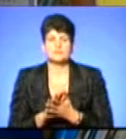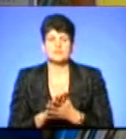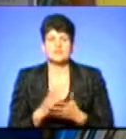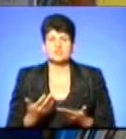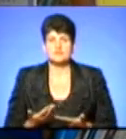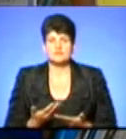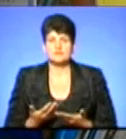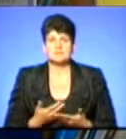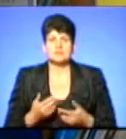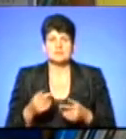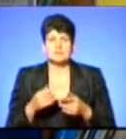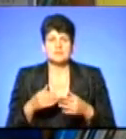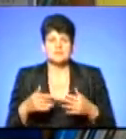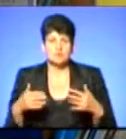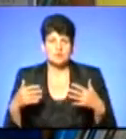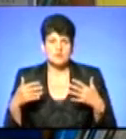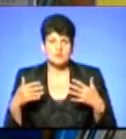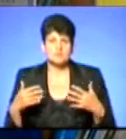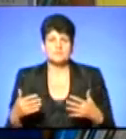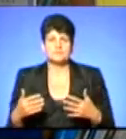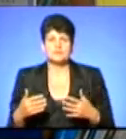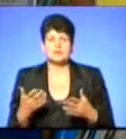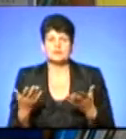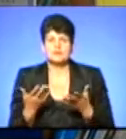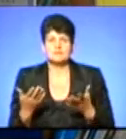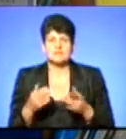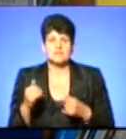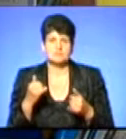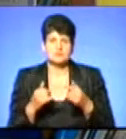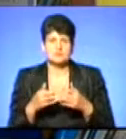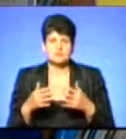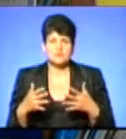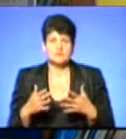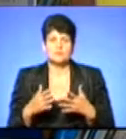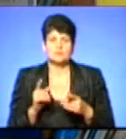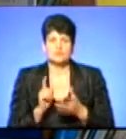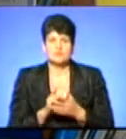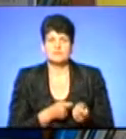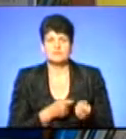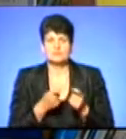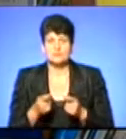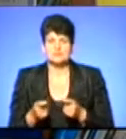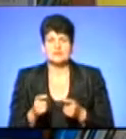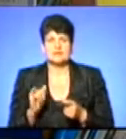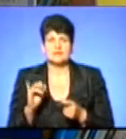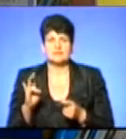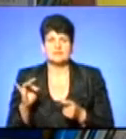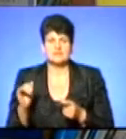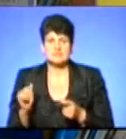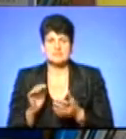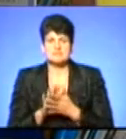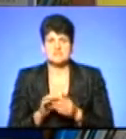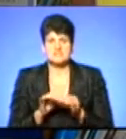істотами, патогенними організмами чи якимись хімічними речовинами підлягає тільки вивозу на, і утилізації на